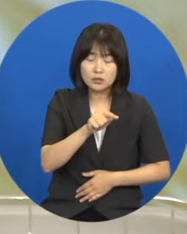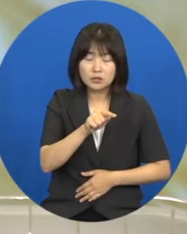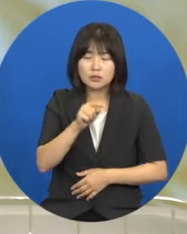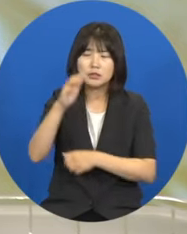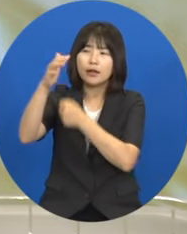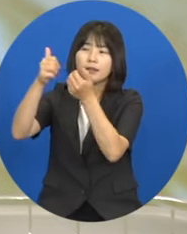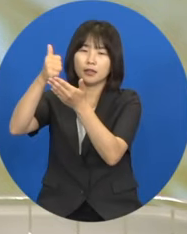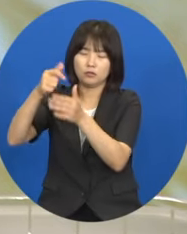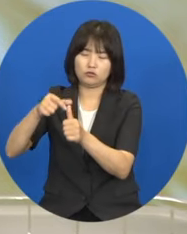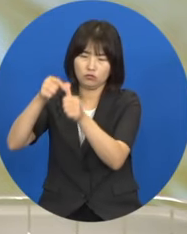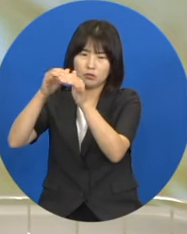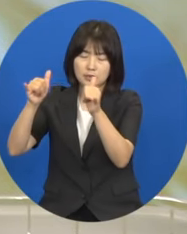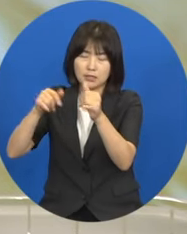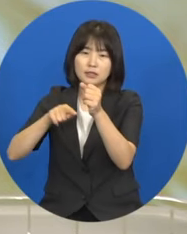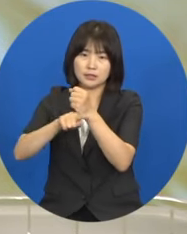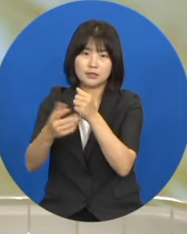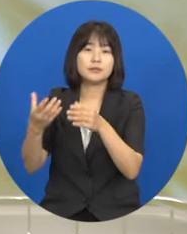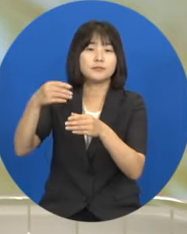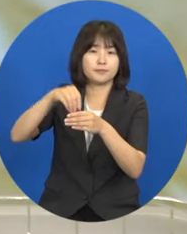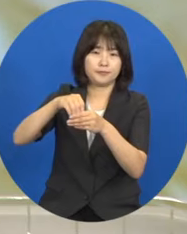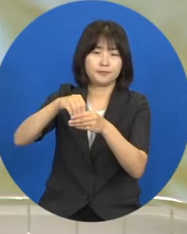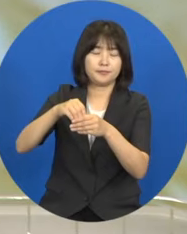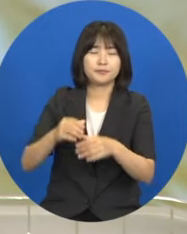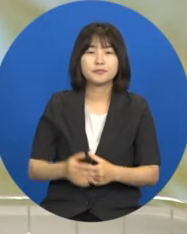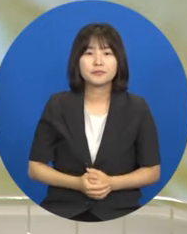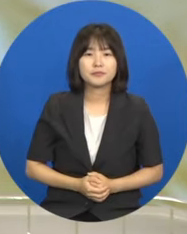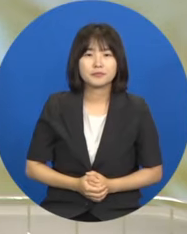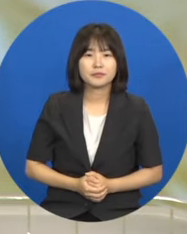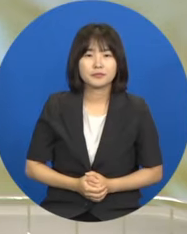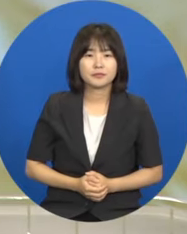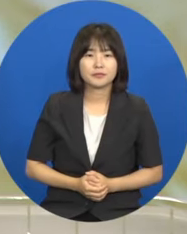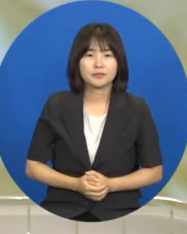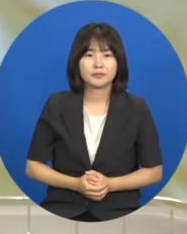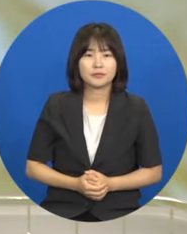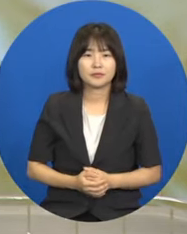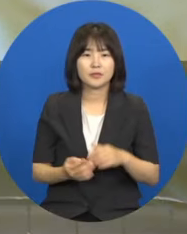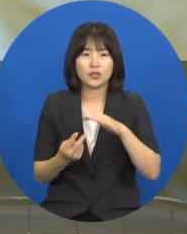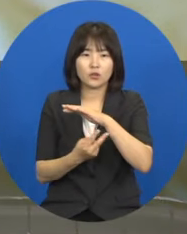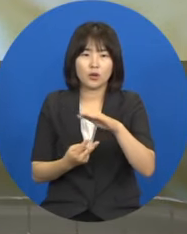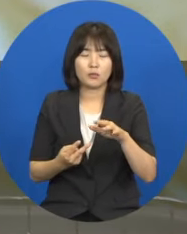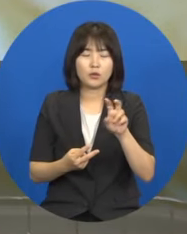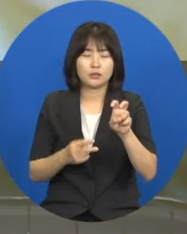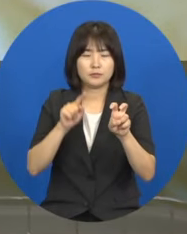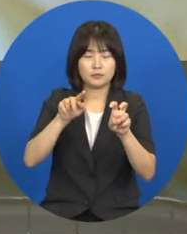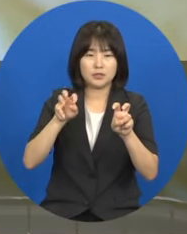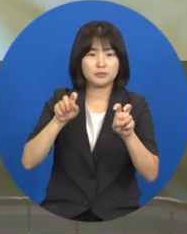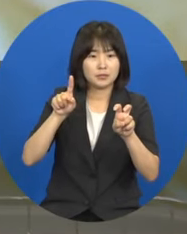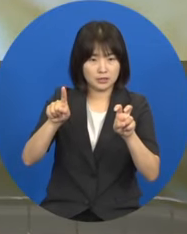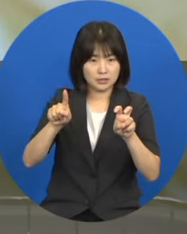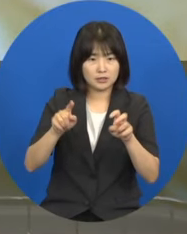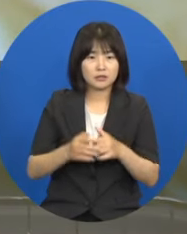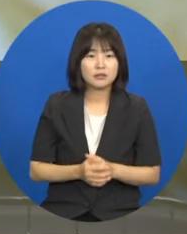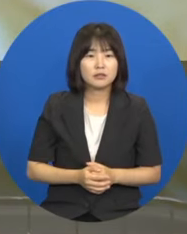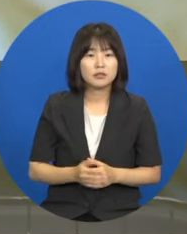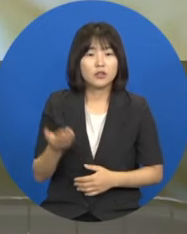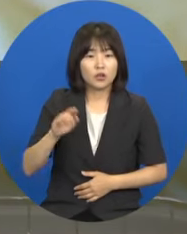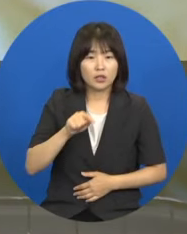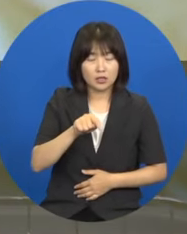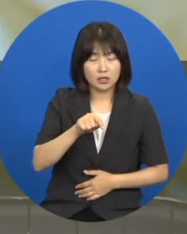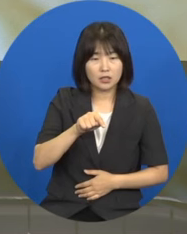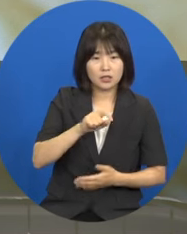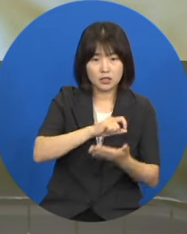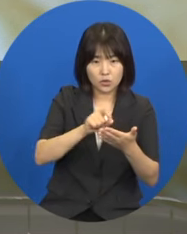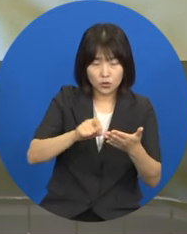구원자라고 하는 의미가 되겠습니다. 요한복음 20장 31절에 이렇게 기록합니다. 그런데 여기에